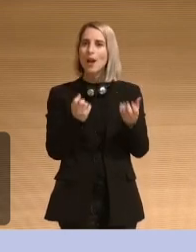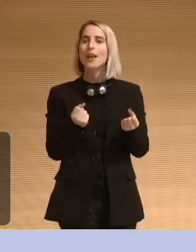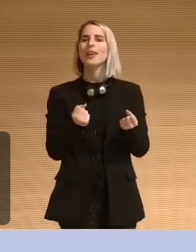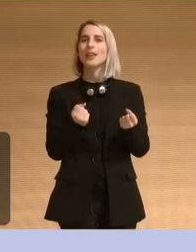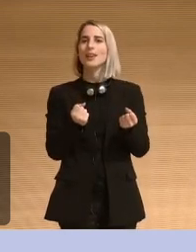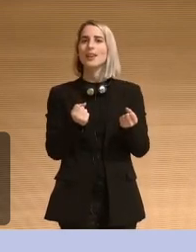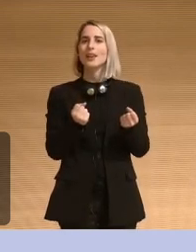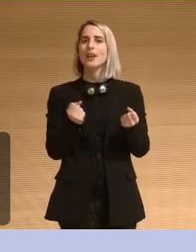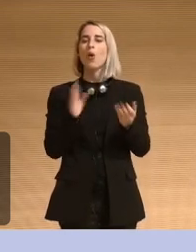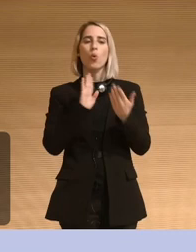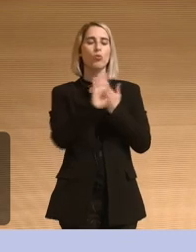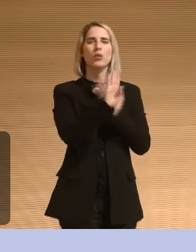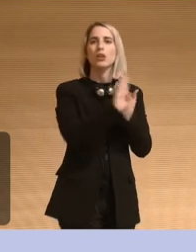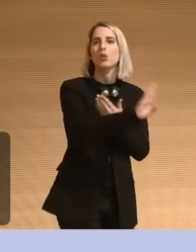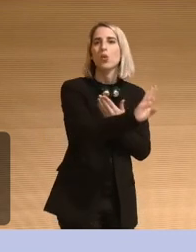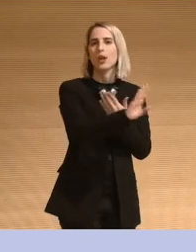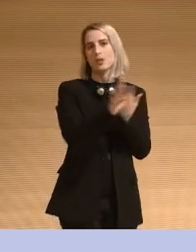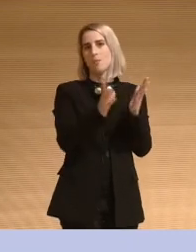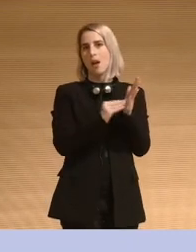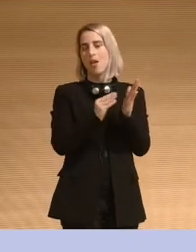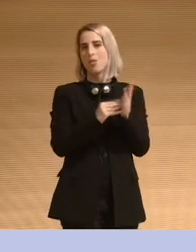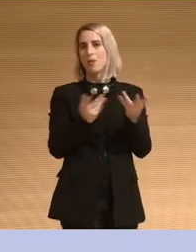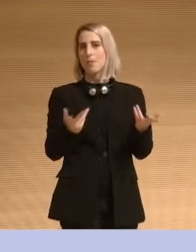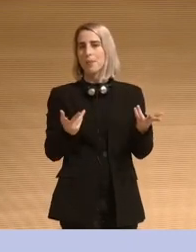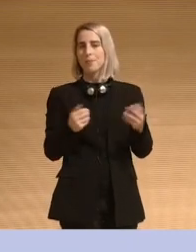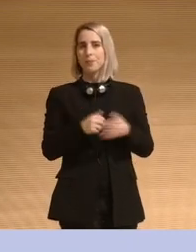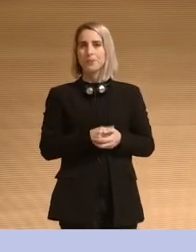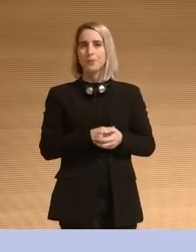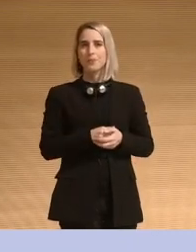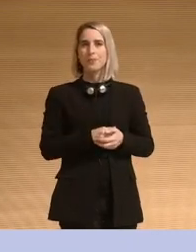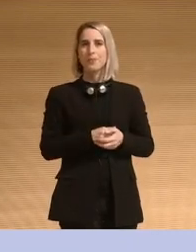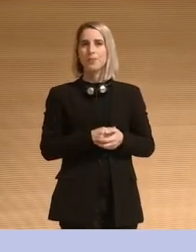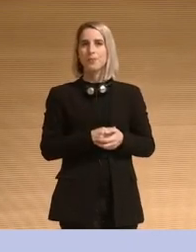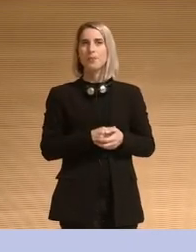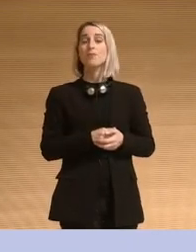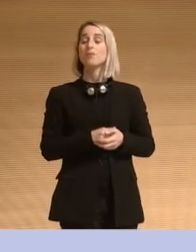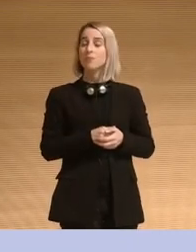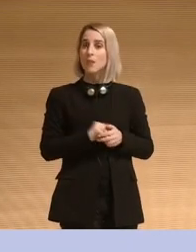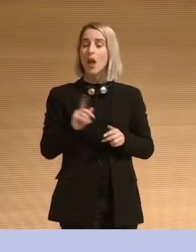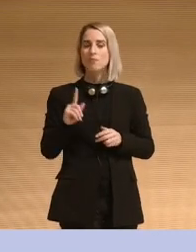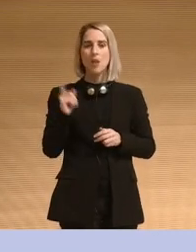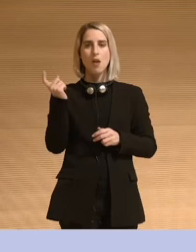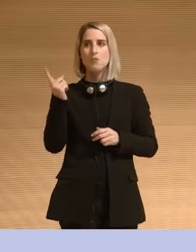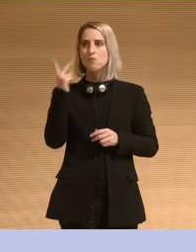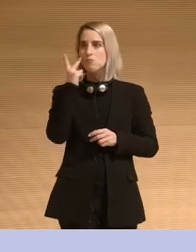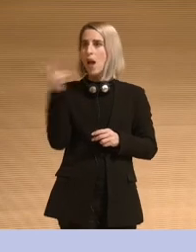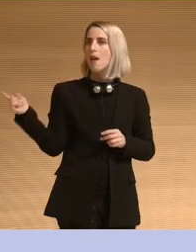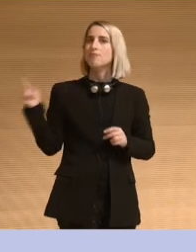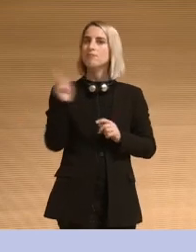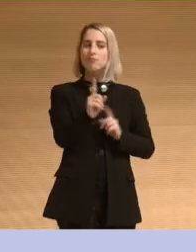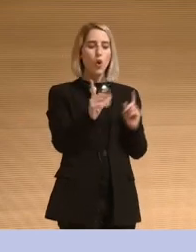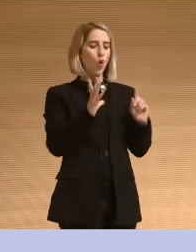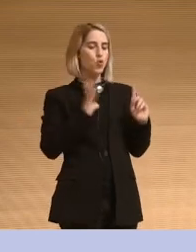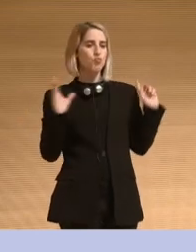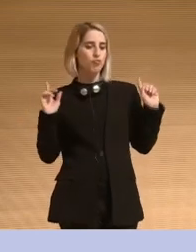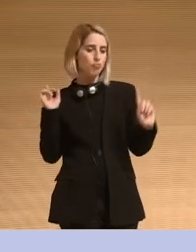project ο γείτονας του Δρομοκαΐτιου. Έτσι λοιπόν, η άποψη που και αυτό που